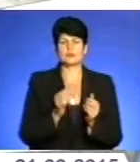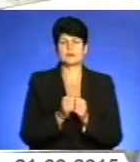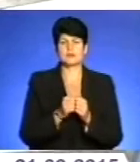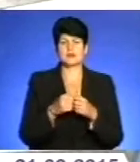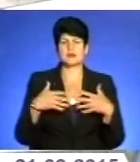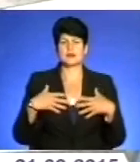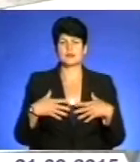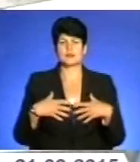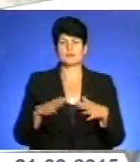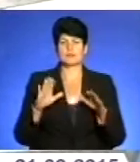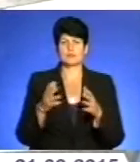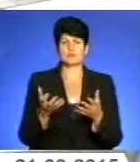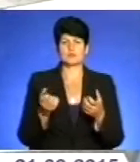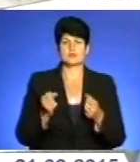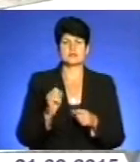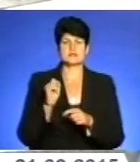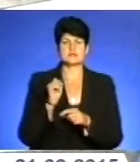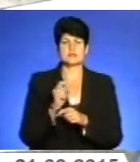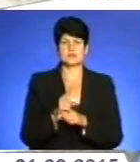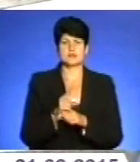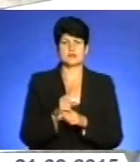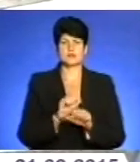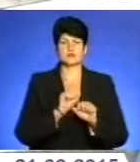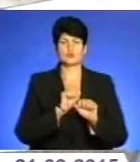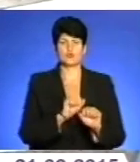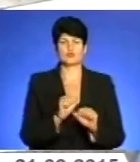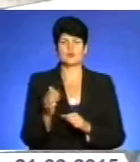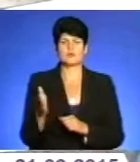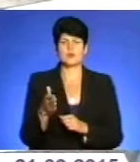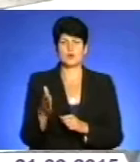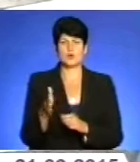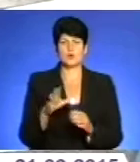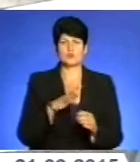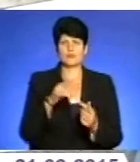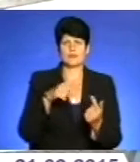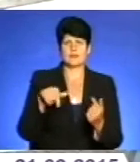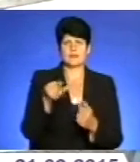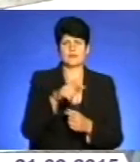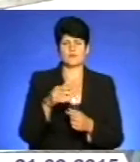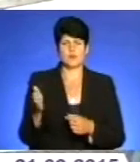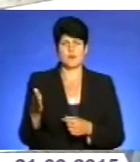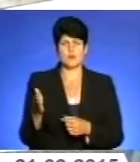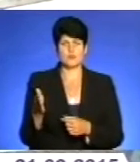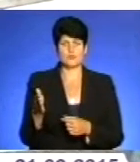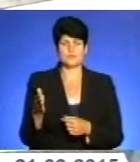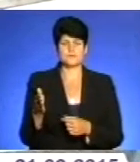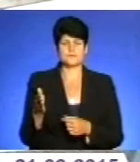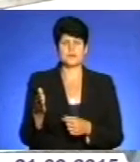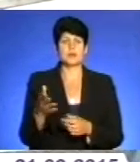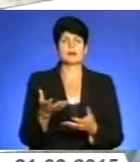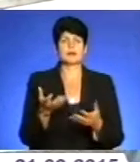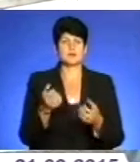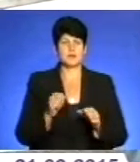отримали завдання на оборону Маріуполя. Були в околицях Маріуполя. Ну, тримали